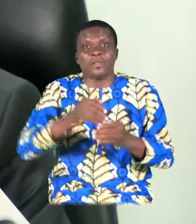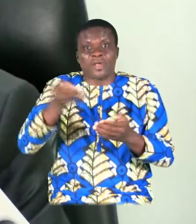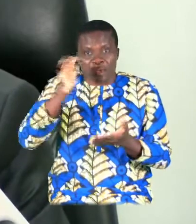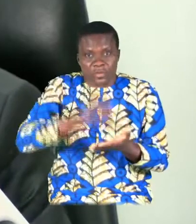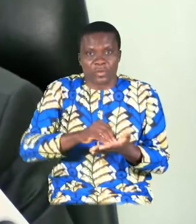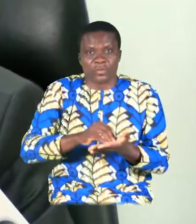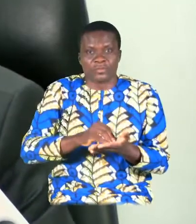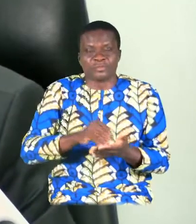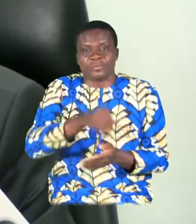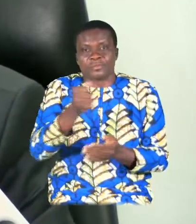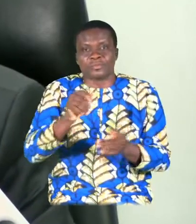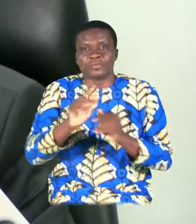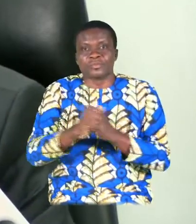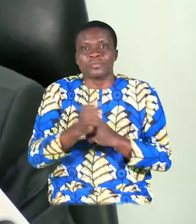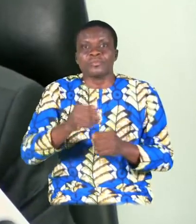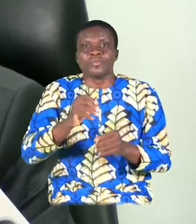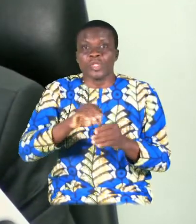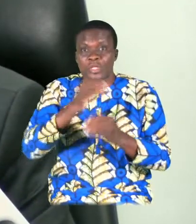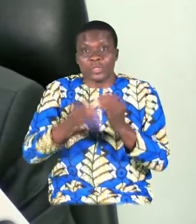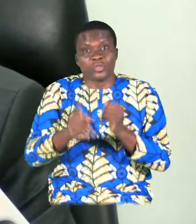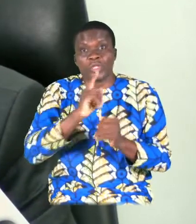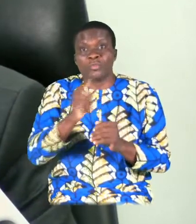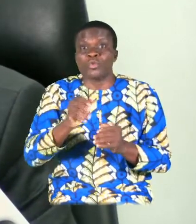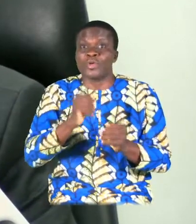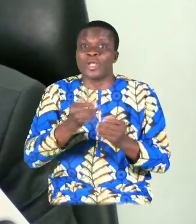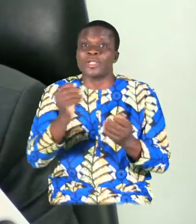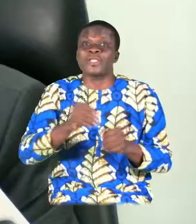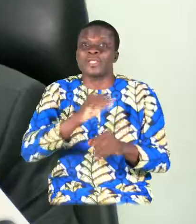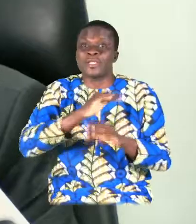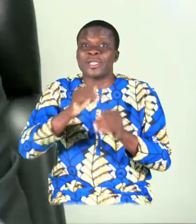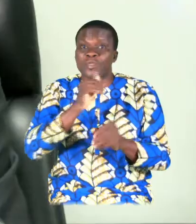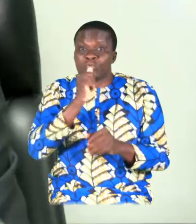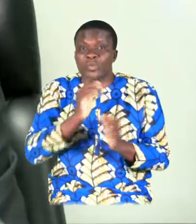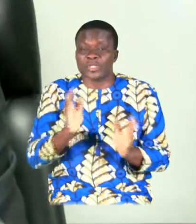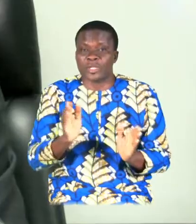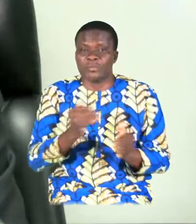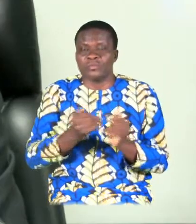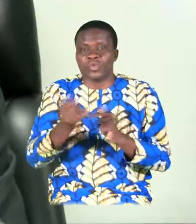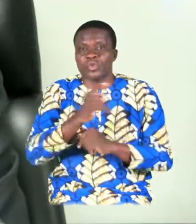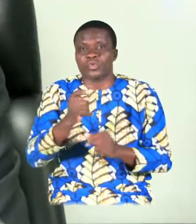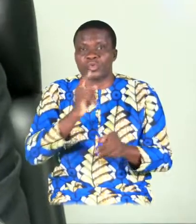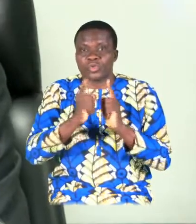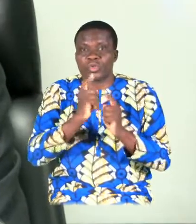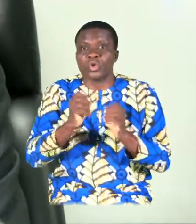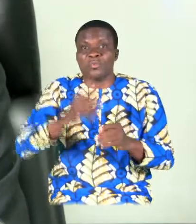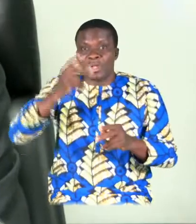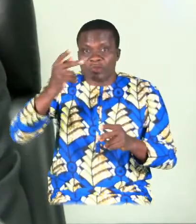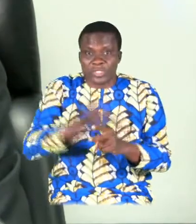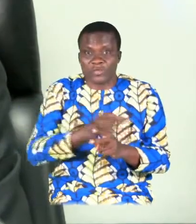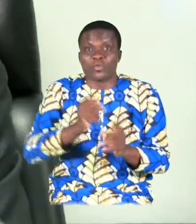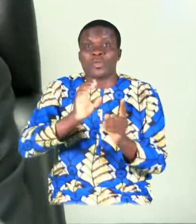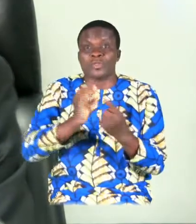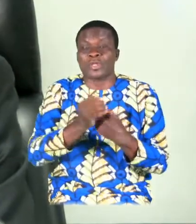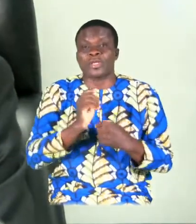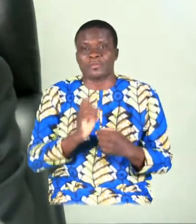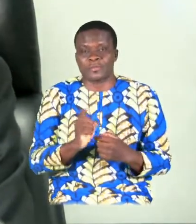davantage. Autrement, les conséquences pourraient être insupportables. Aujourd'hui, on parle de doublement de cas